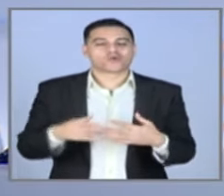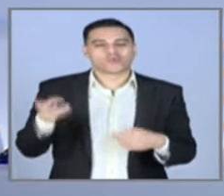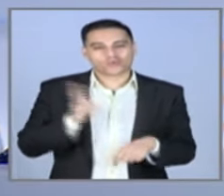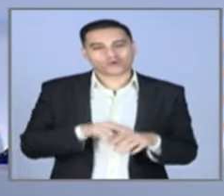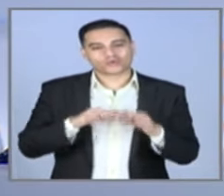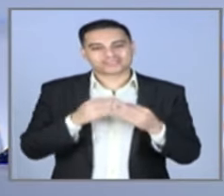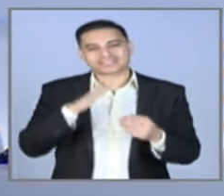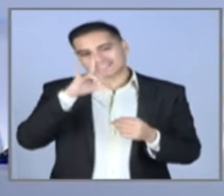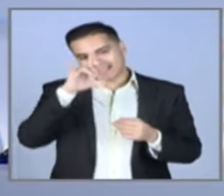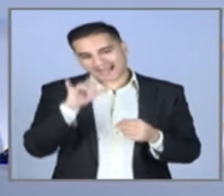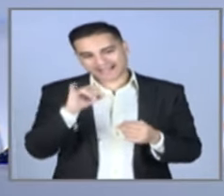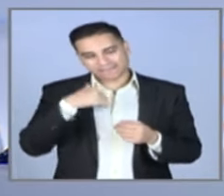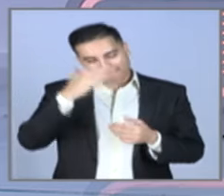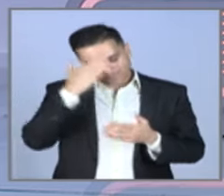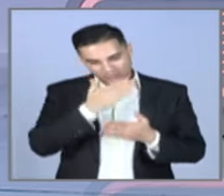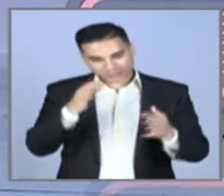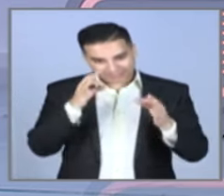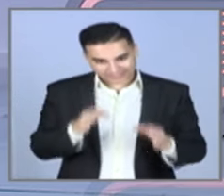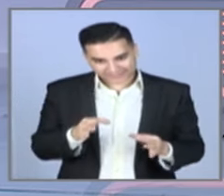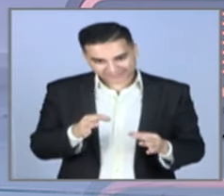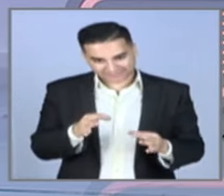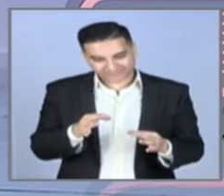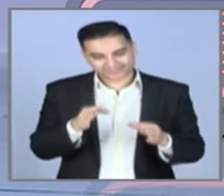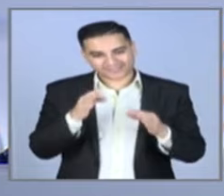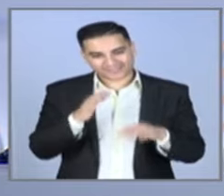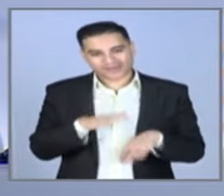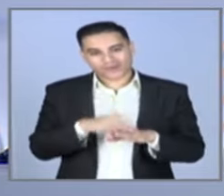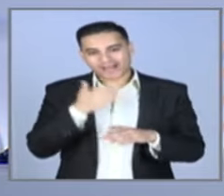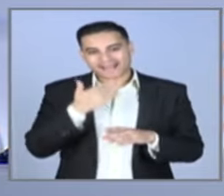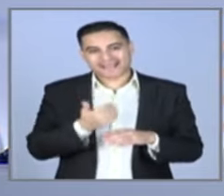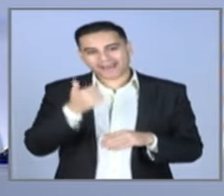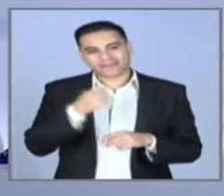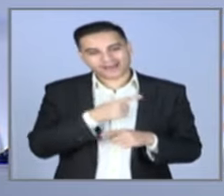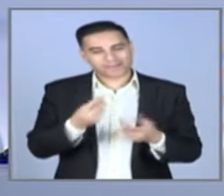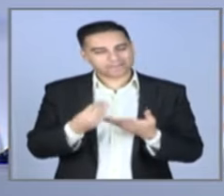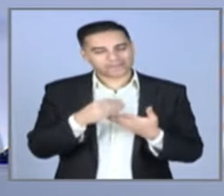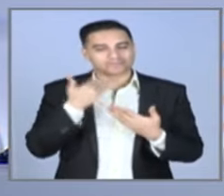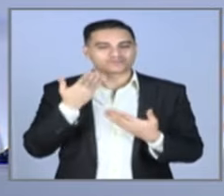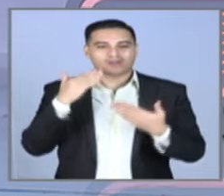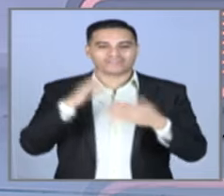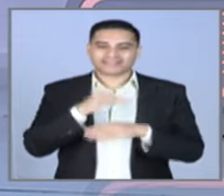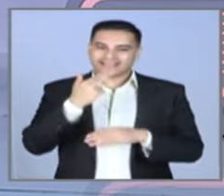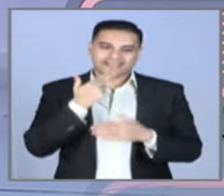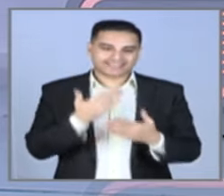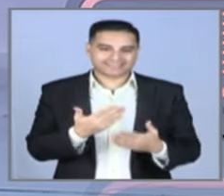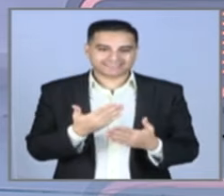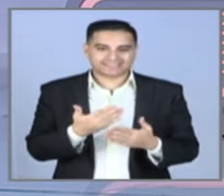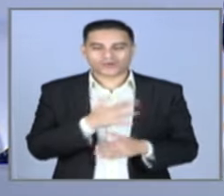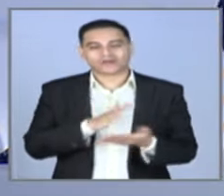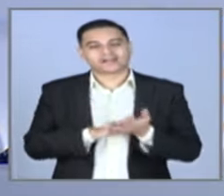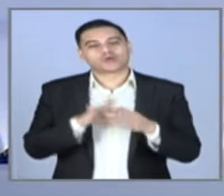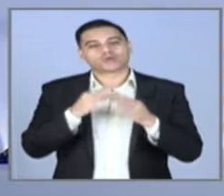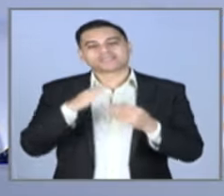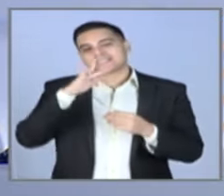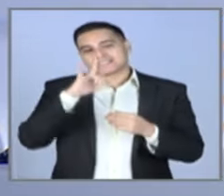عائلة سليم، بشكركم جدا جدا على الاداء الجميل في الموسم ده، وهارد لك ليكم. شكرا لحضرتك. نحيي كلنا